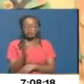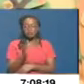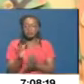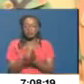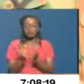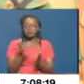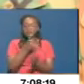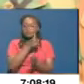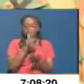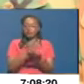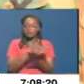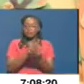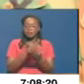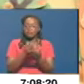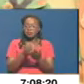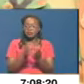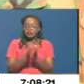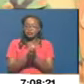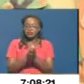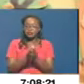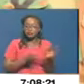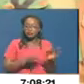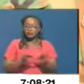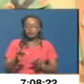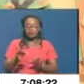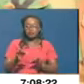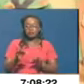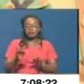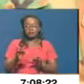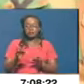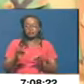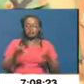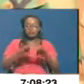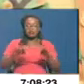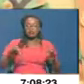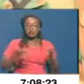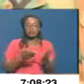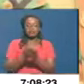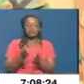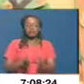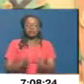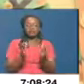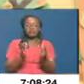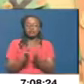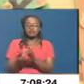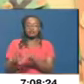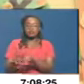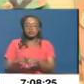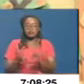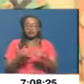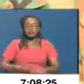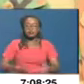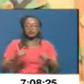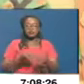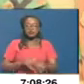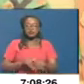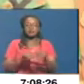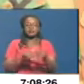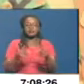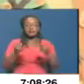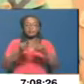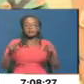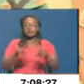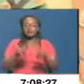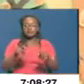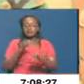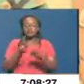measure the volume of wood in a transparent way. It's also able to help us track that wood so that if it